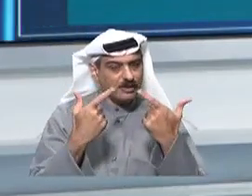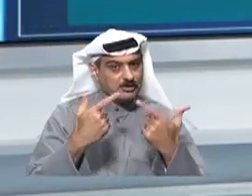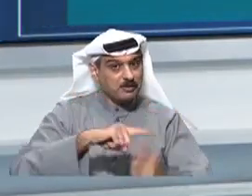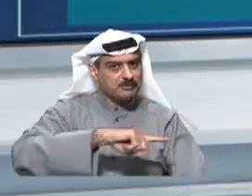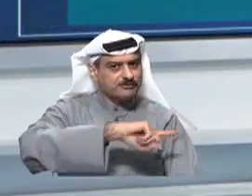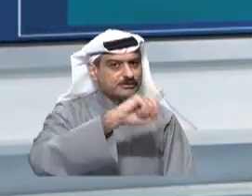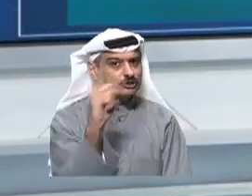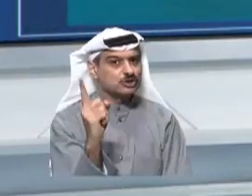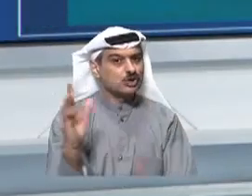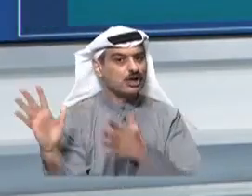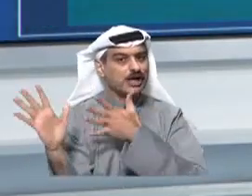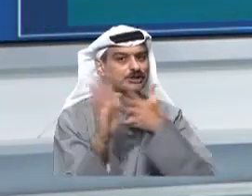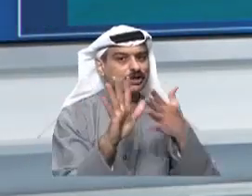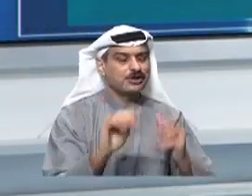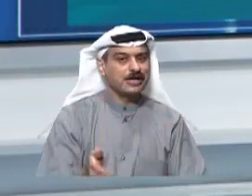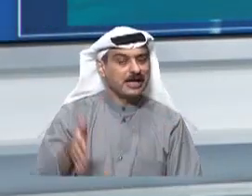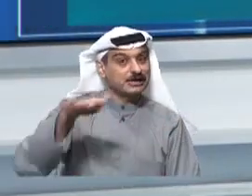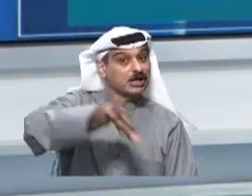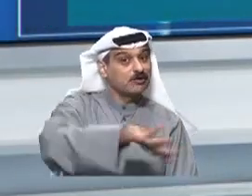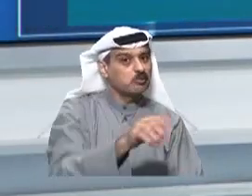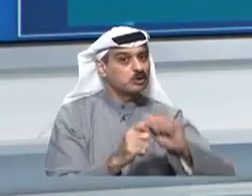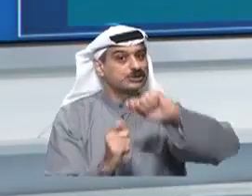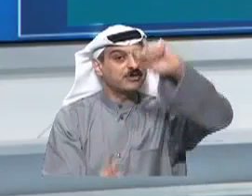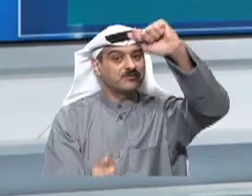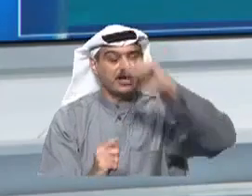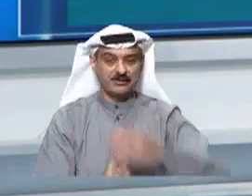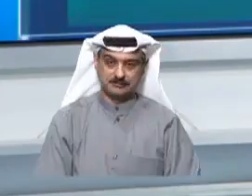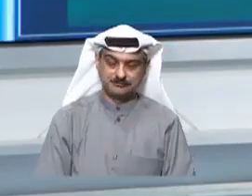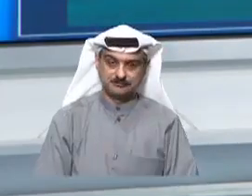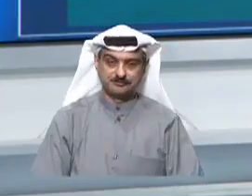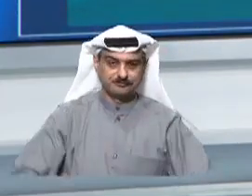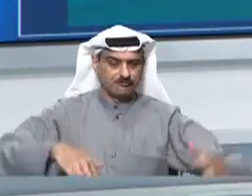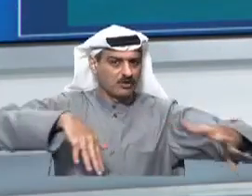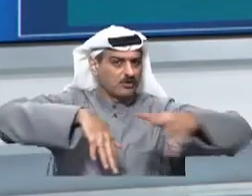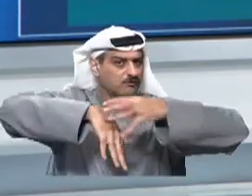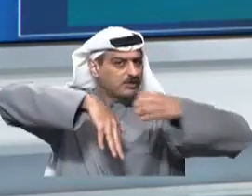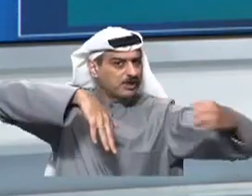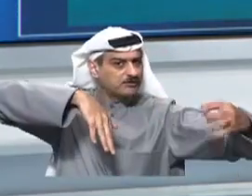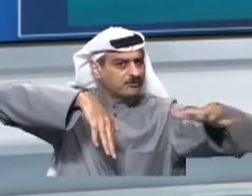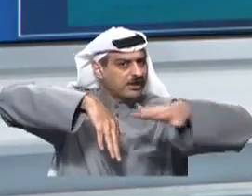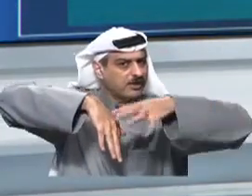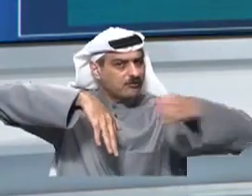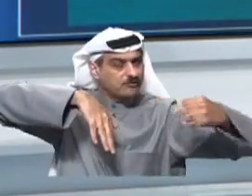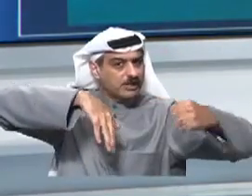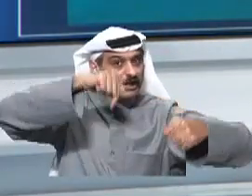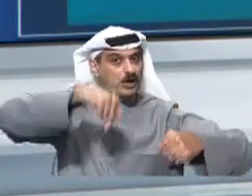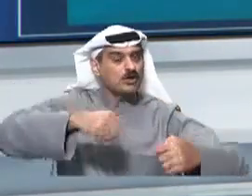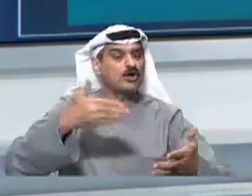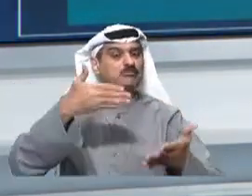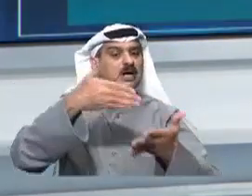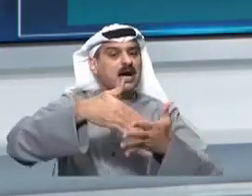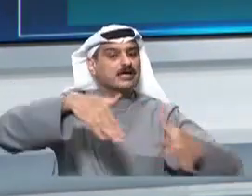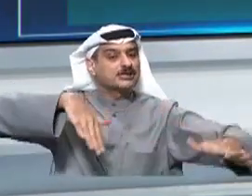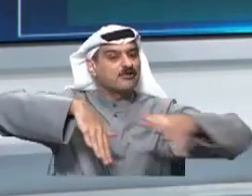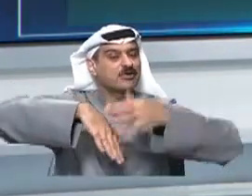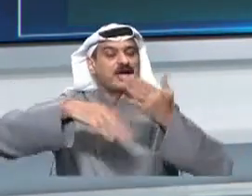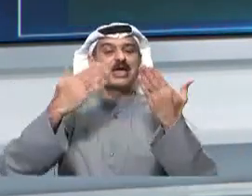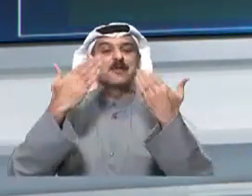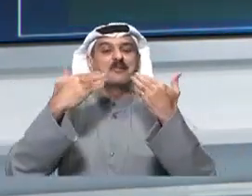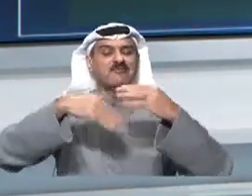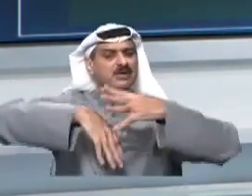الرياح لارتباطها بارتفاع الأمواج. أما بالنسبة للتيارات المائية في اليوم نهاية الحمل وباشر بالتأكيد بداية